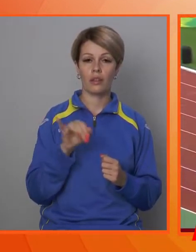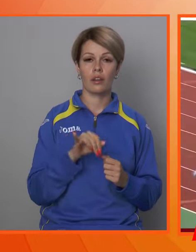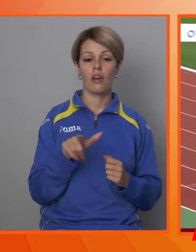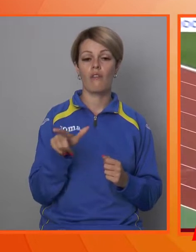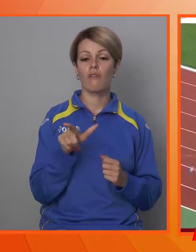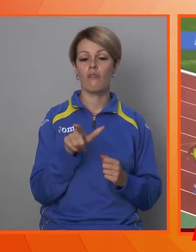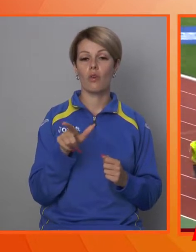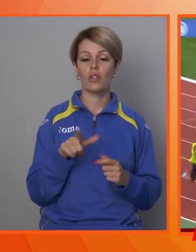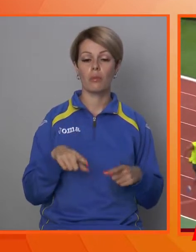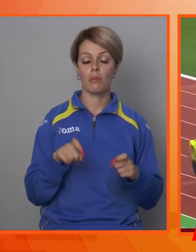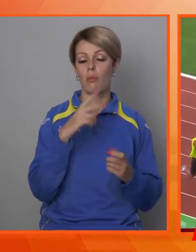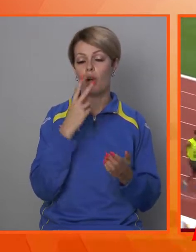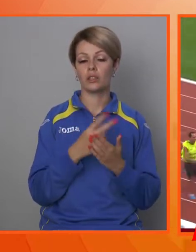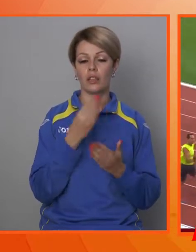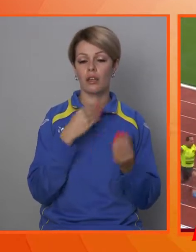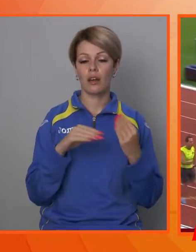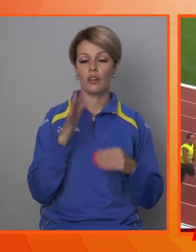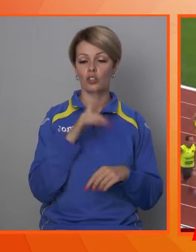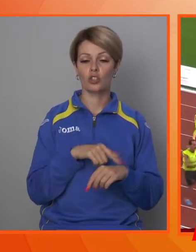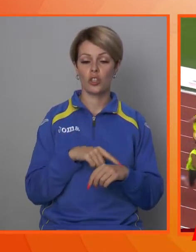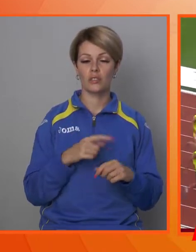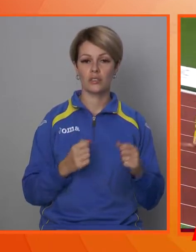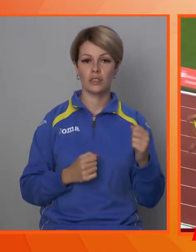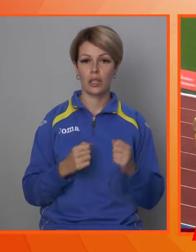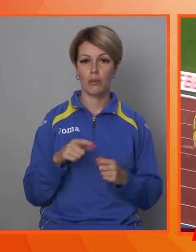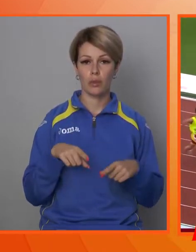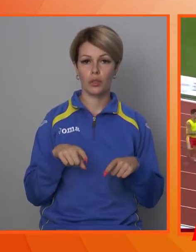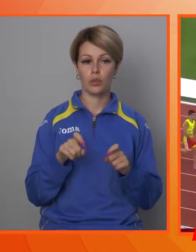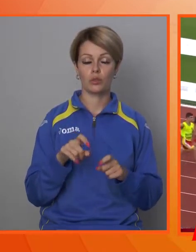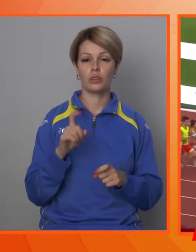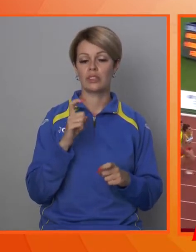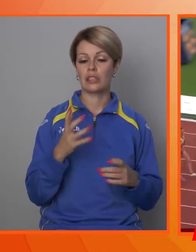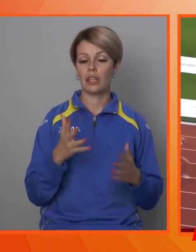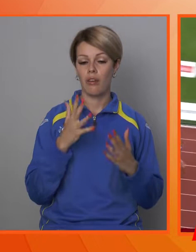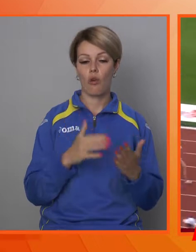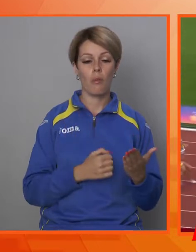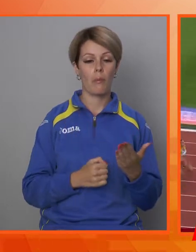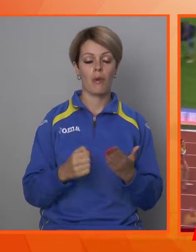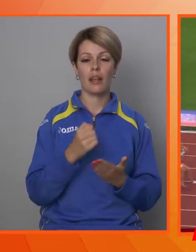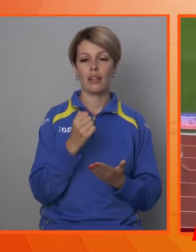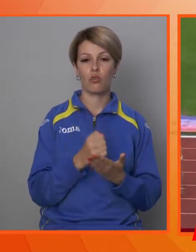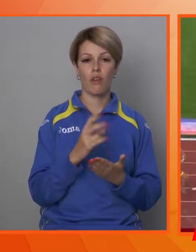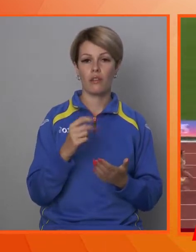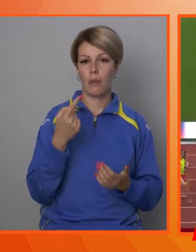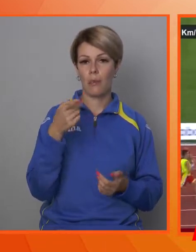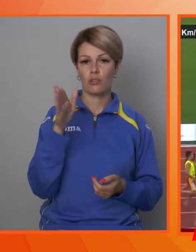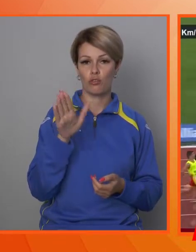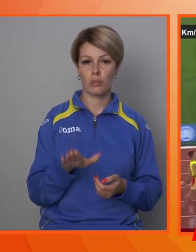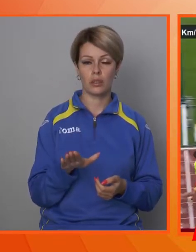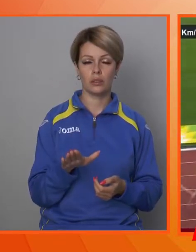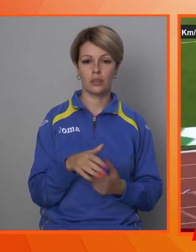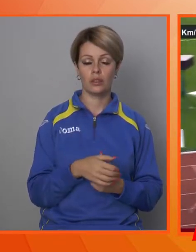вони показали найкращий час у забігу і явно претендували на перше місце.